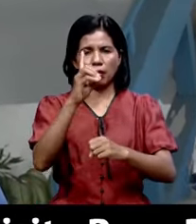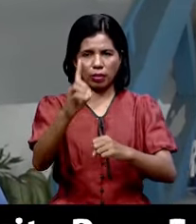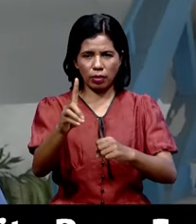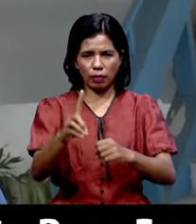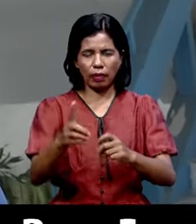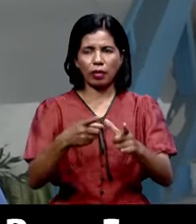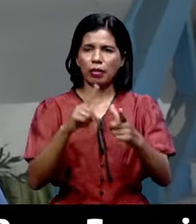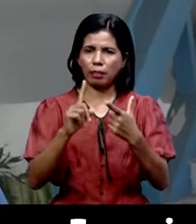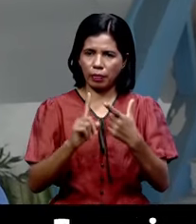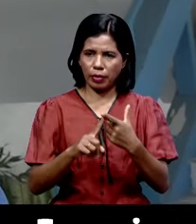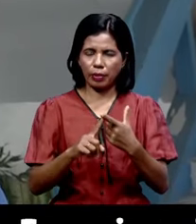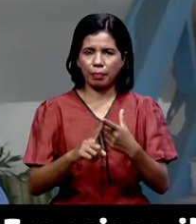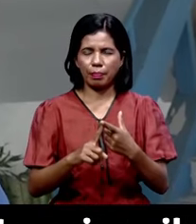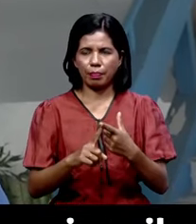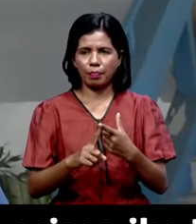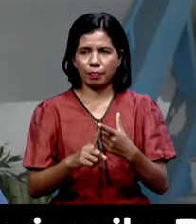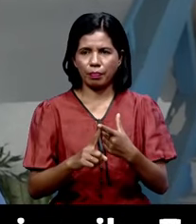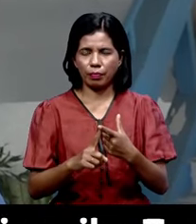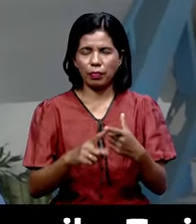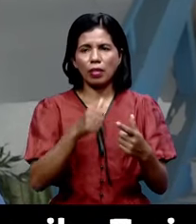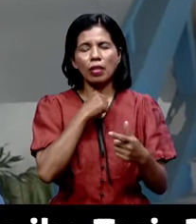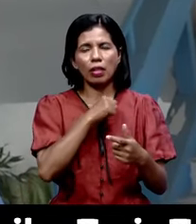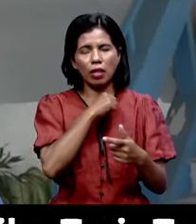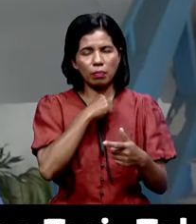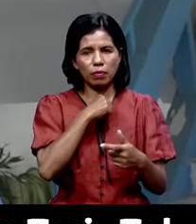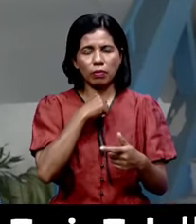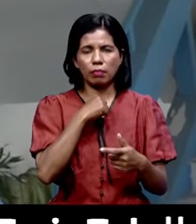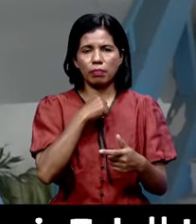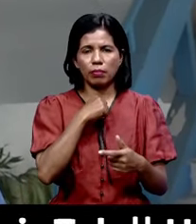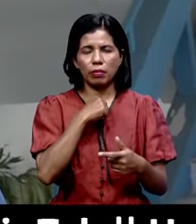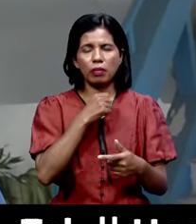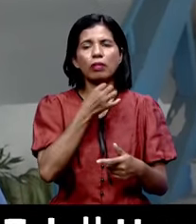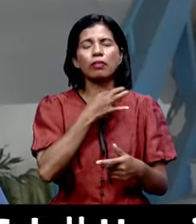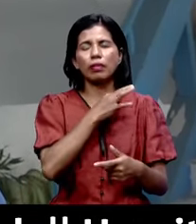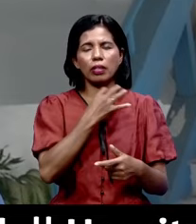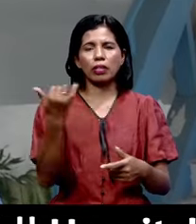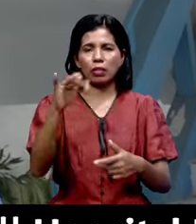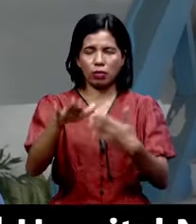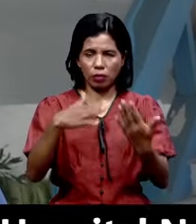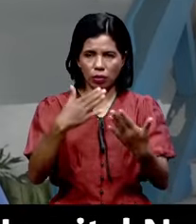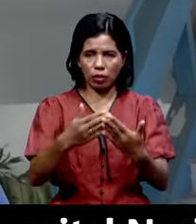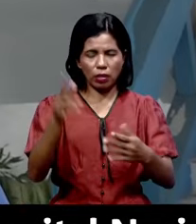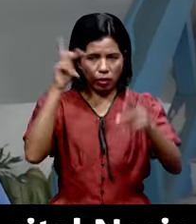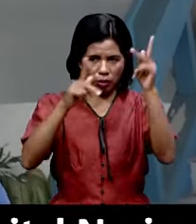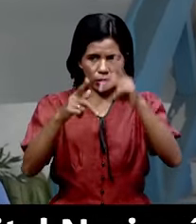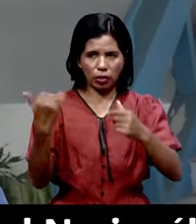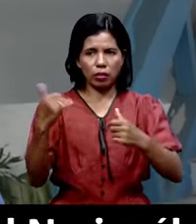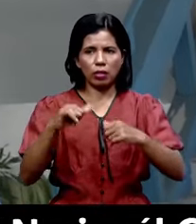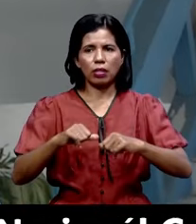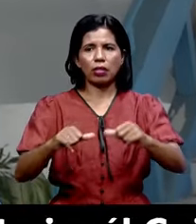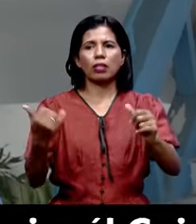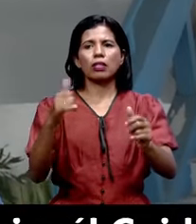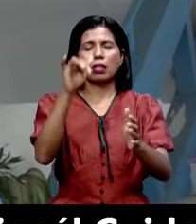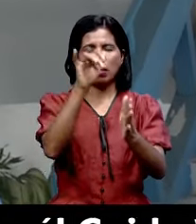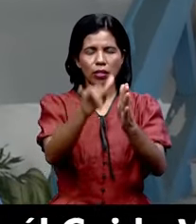i depois amu frater sira mos hanuin paratu kajune sira tamba sira hele